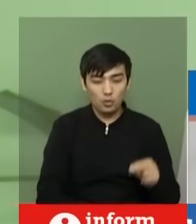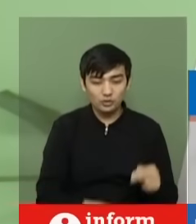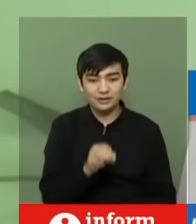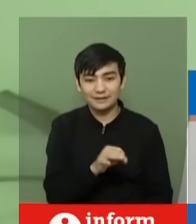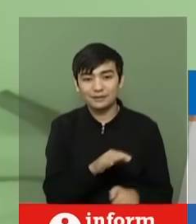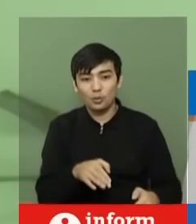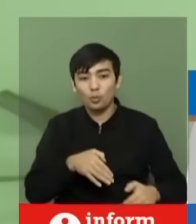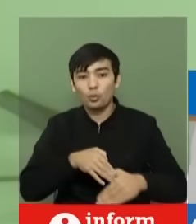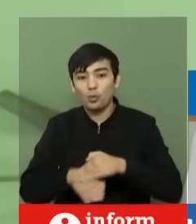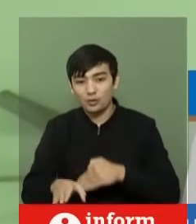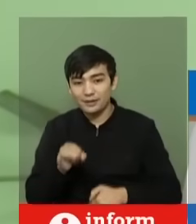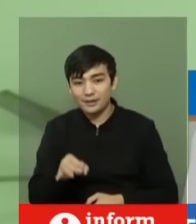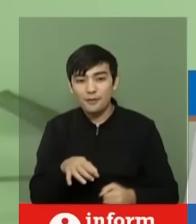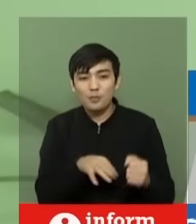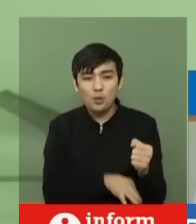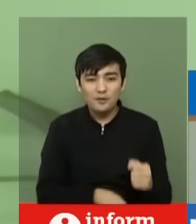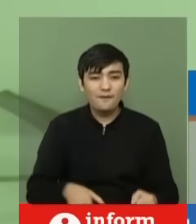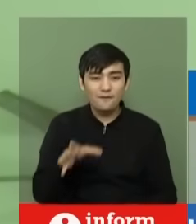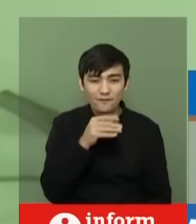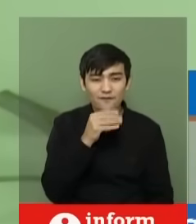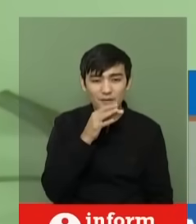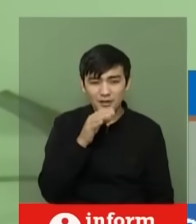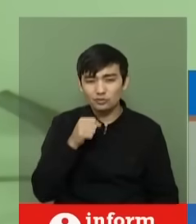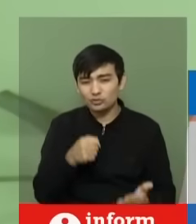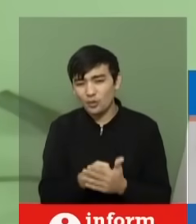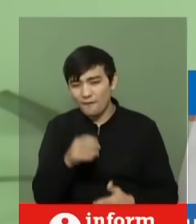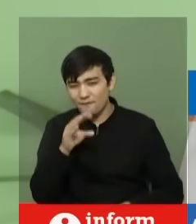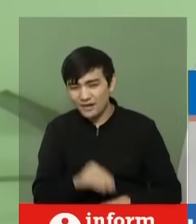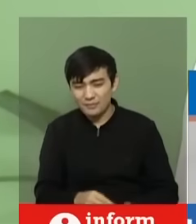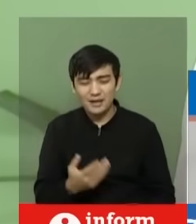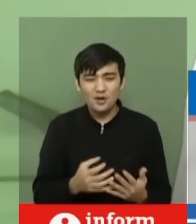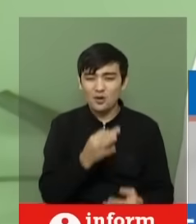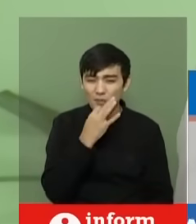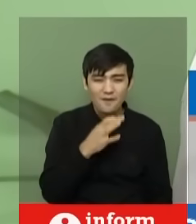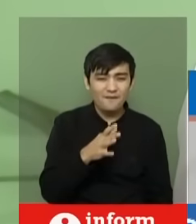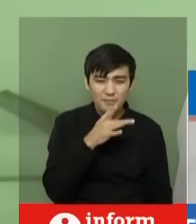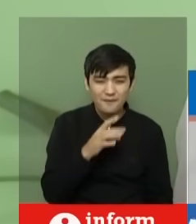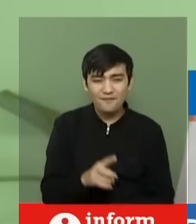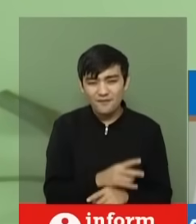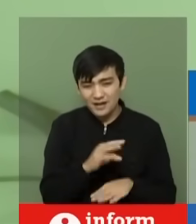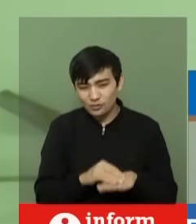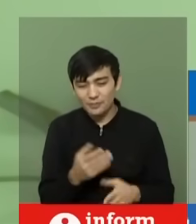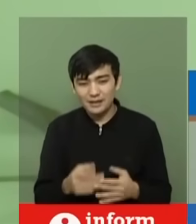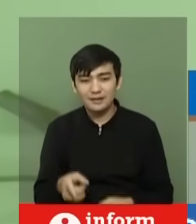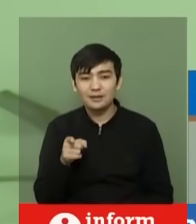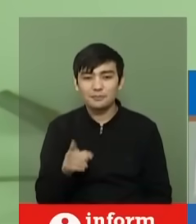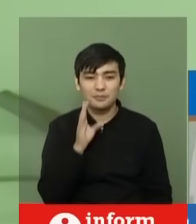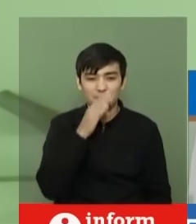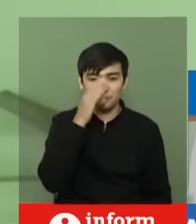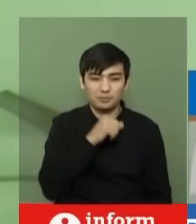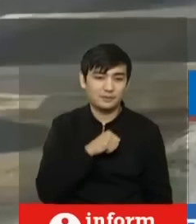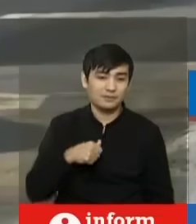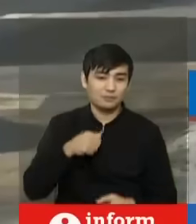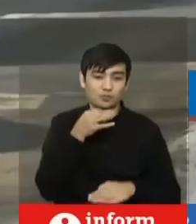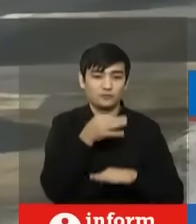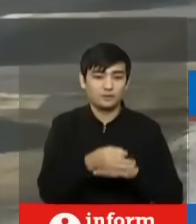болса, содан кейінгі уақыттың бәрінде түнгі уақыт болсын, қандай уақыт, кешкі уақыт болсын, оған тек ата-ана өзі